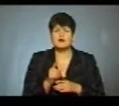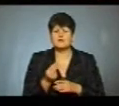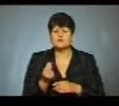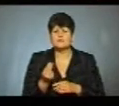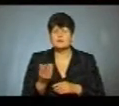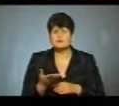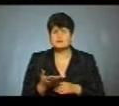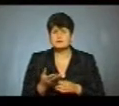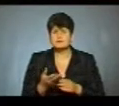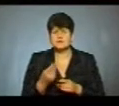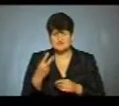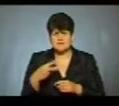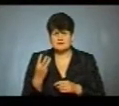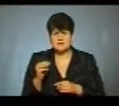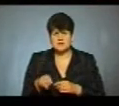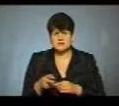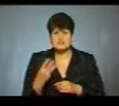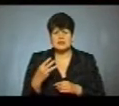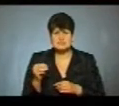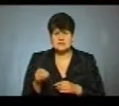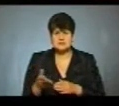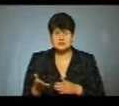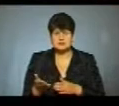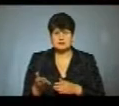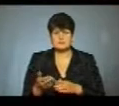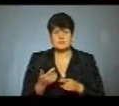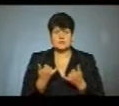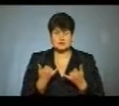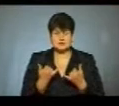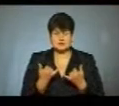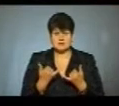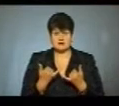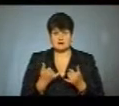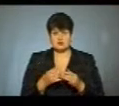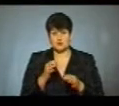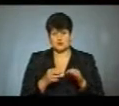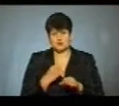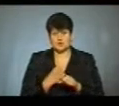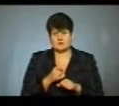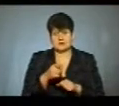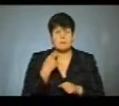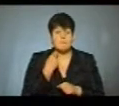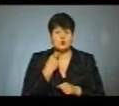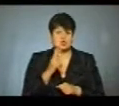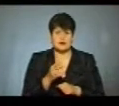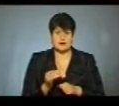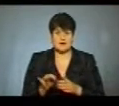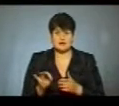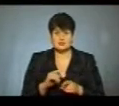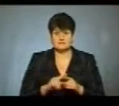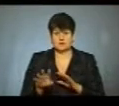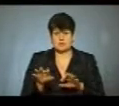грошова оцінка? 22 тисячі? 30 тисяч? Так зараз чесний непідкупний суд зробить з тебе боржника і швиденько